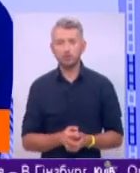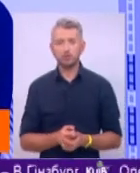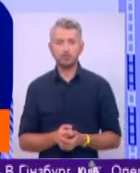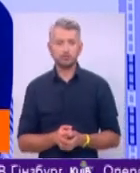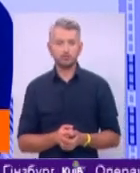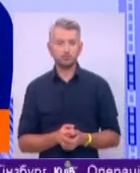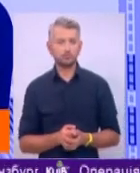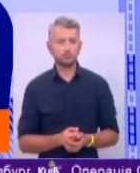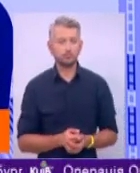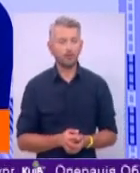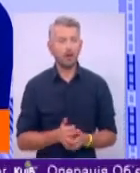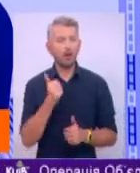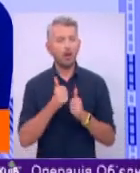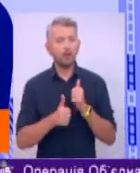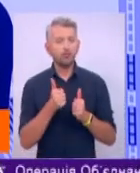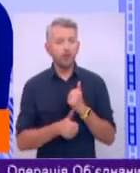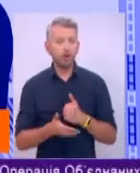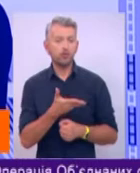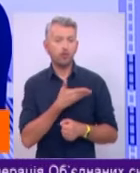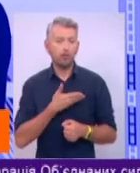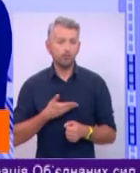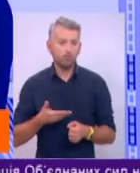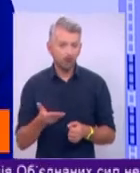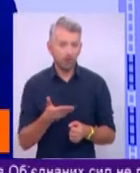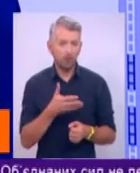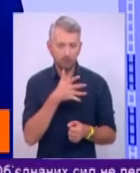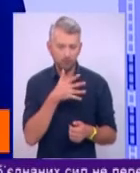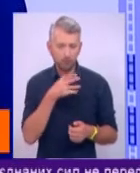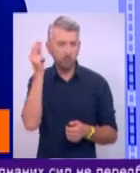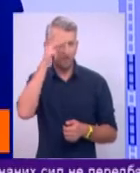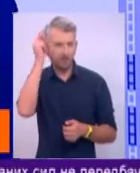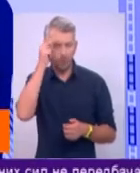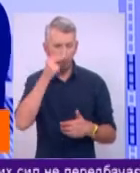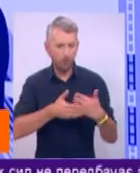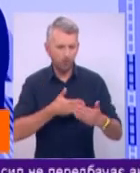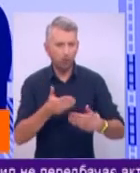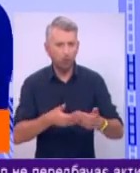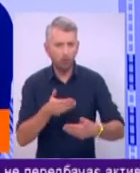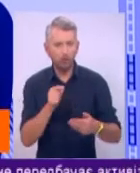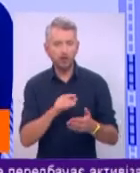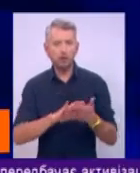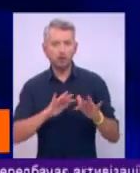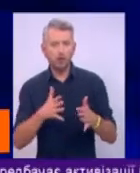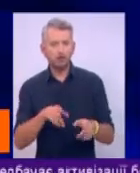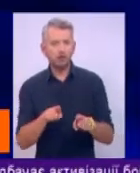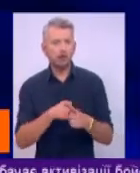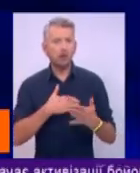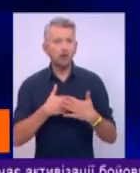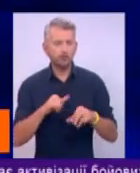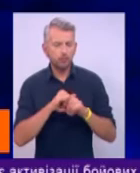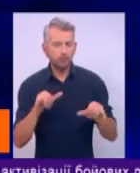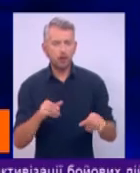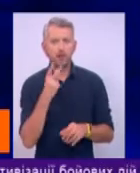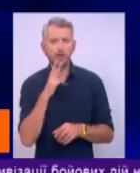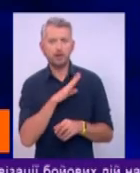Ну, часто ми вчимося по ходу. І ця ситуація, вона настільки активно розгорталася, що не завжди